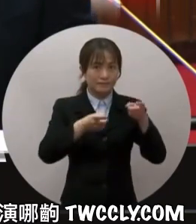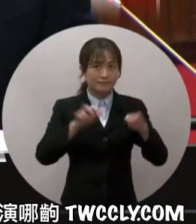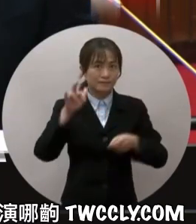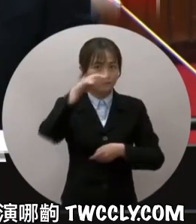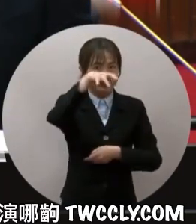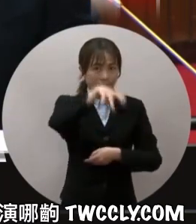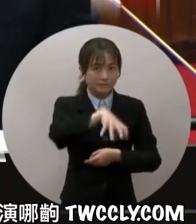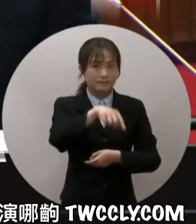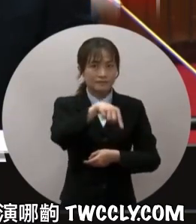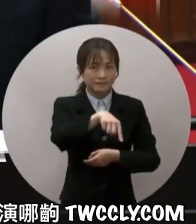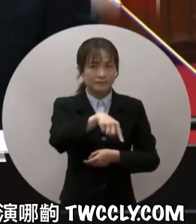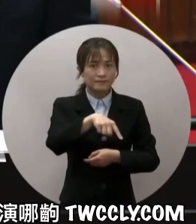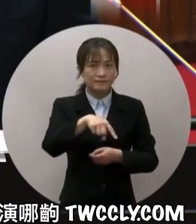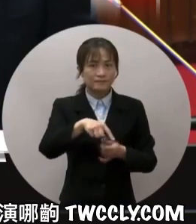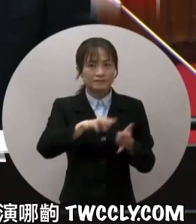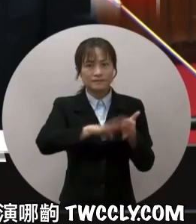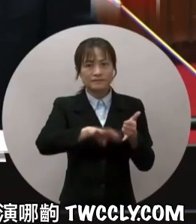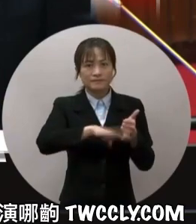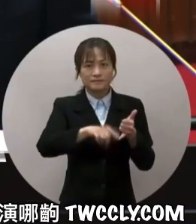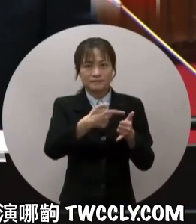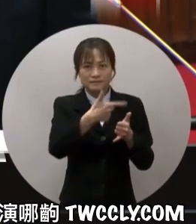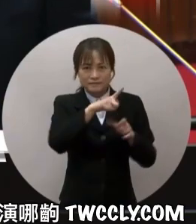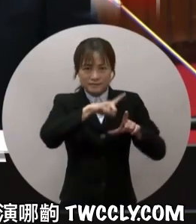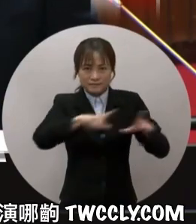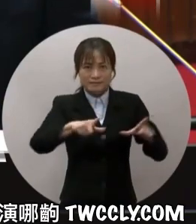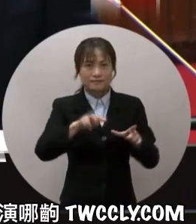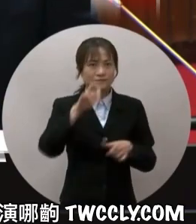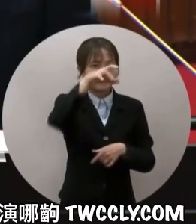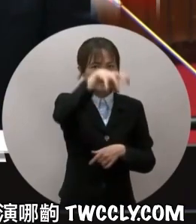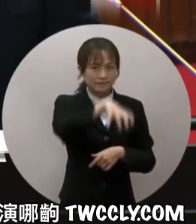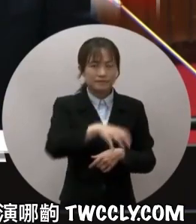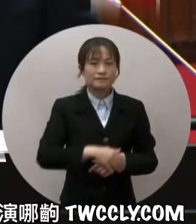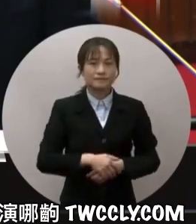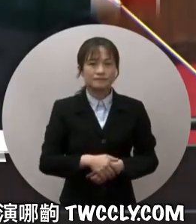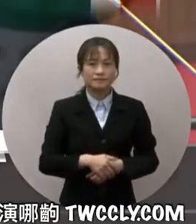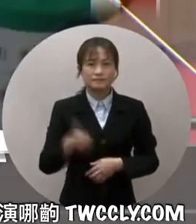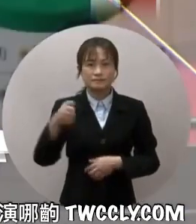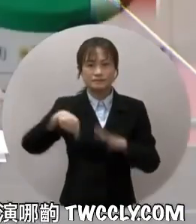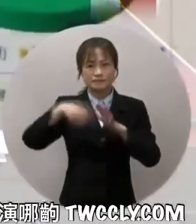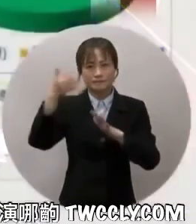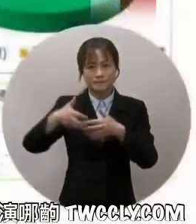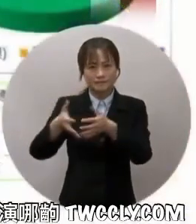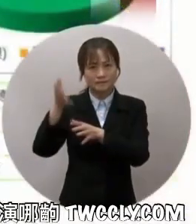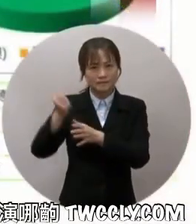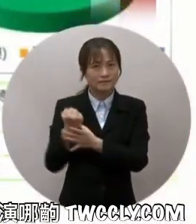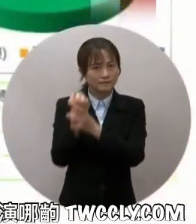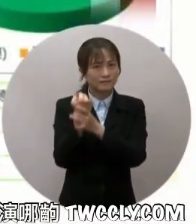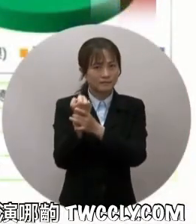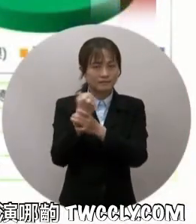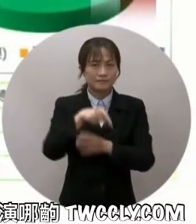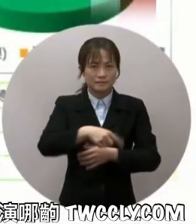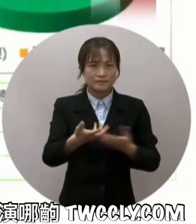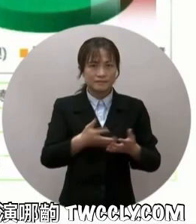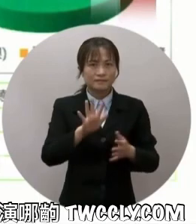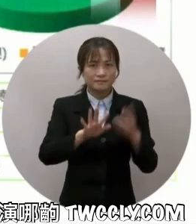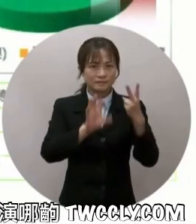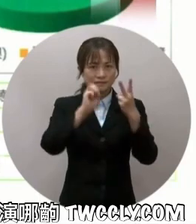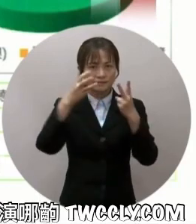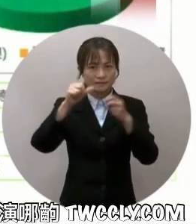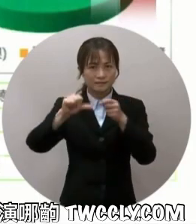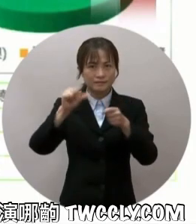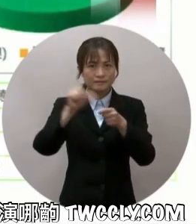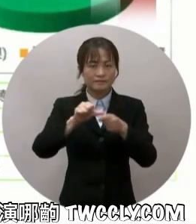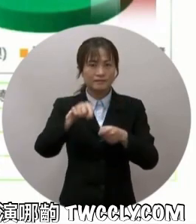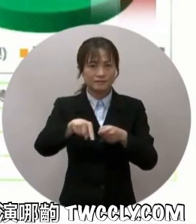場國際機場這是南台灣最大的也最重要的一個機場那當然也很謝謝院長部長大力支持我們有做了一個2035年的一個